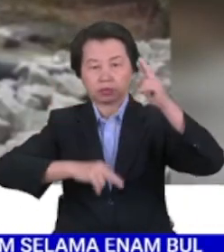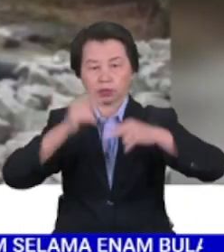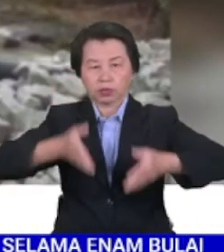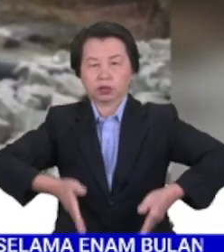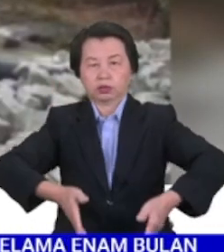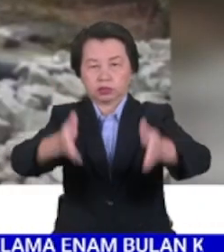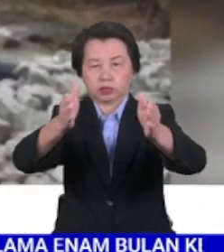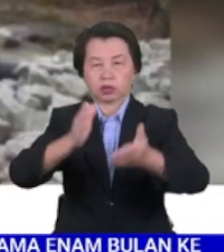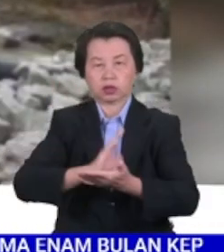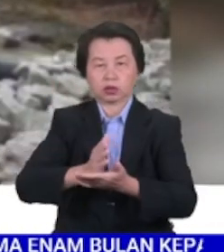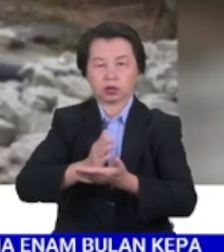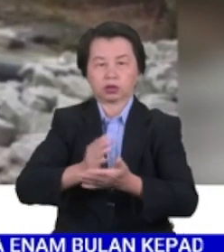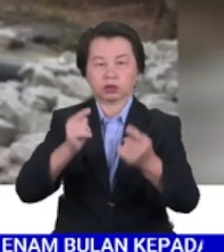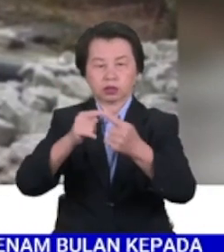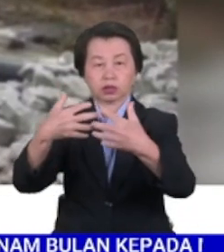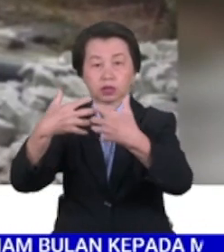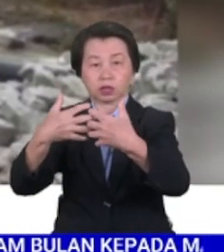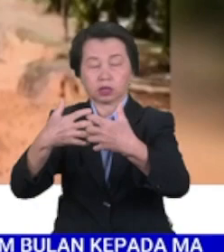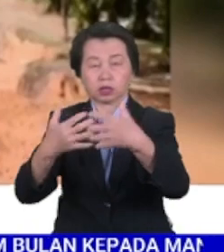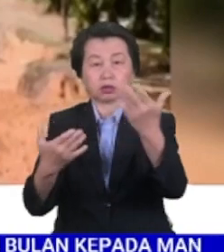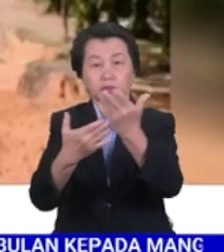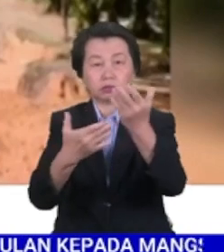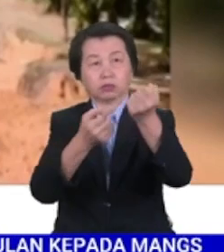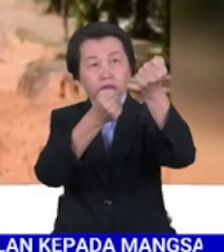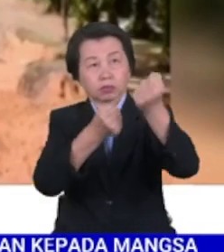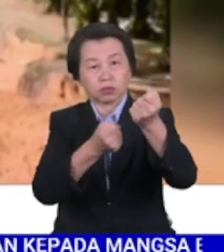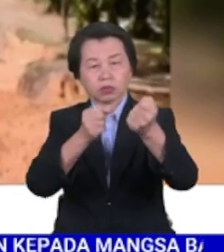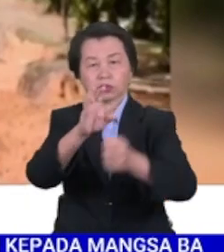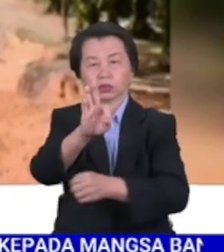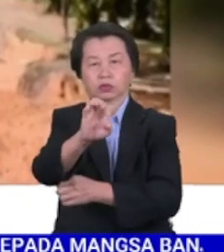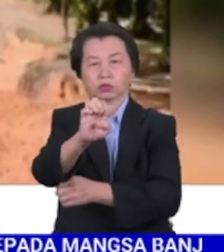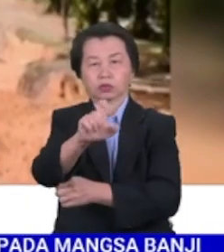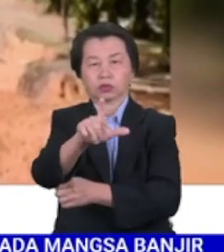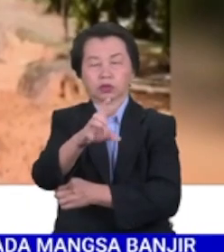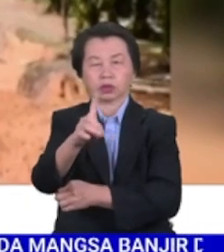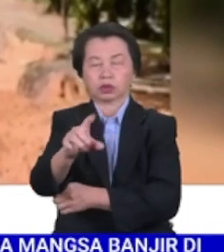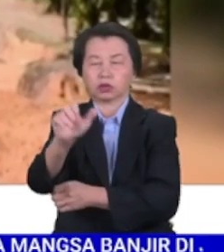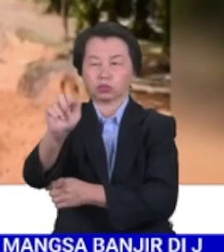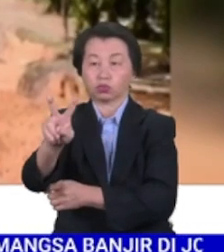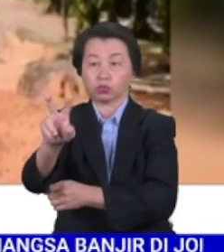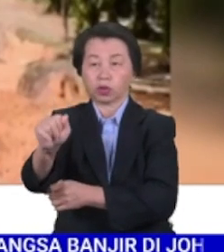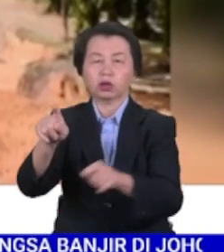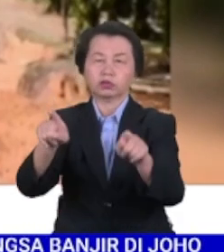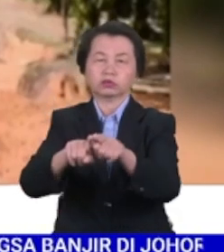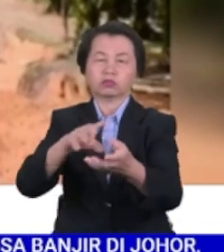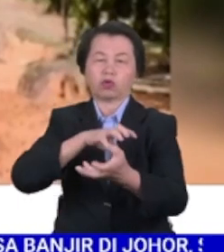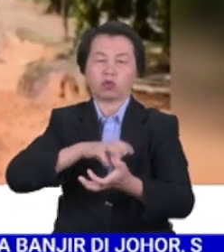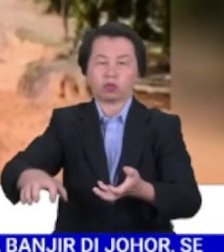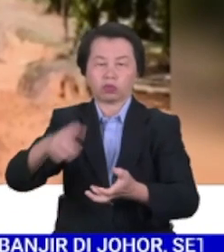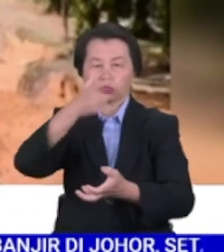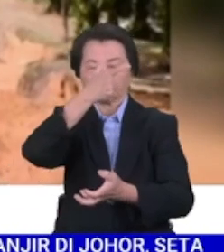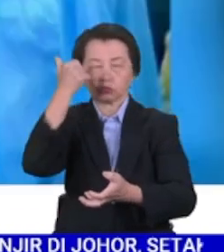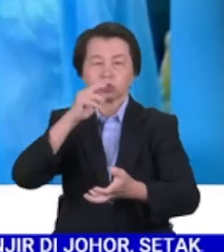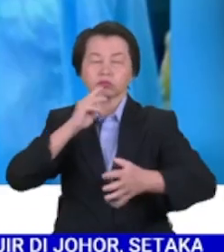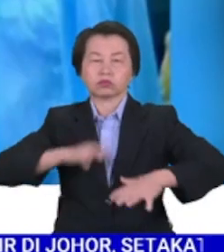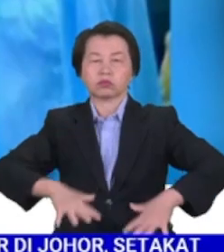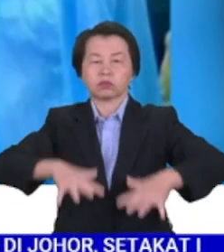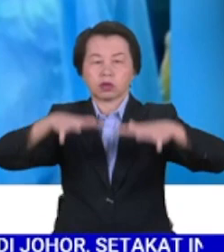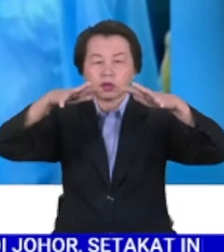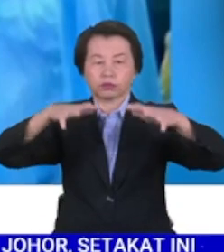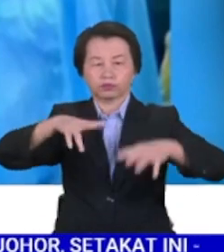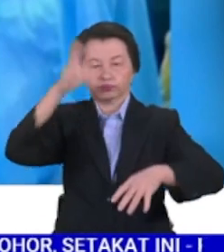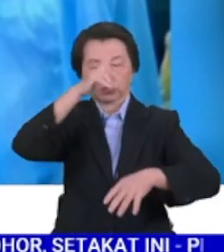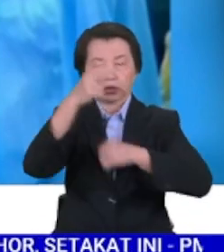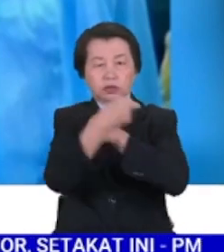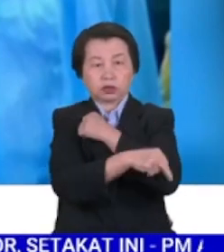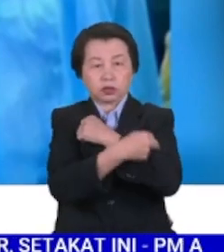jalan sementara ke sebuah kilang kelapa sawit di Vada Selancar 2A yang turut rosak akibat banjir.